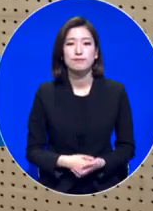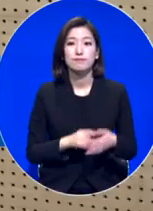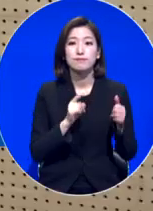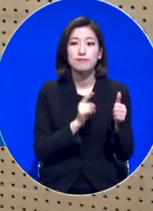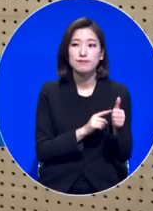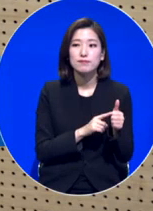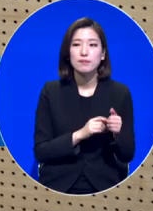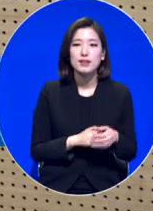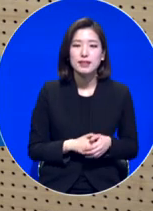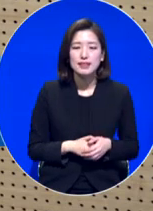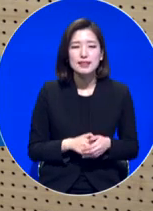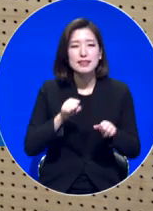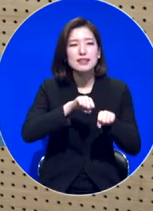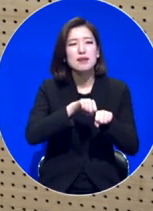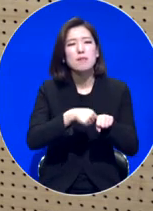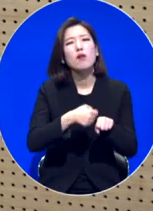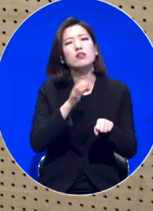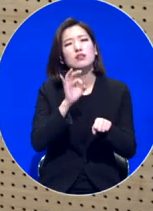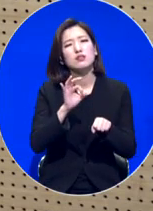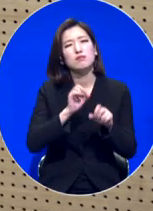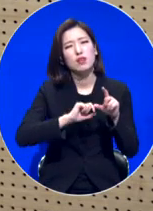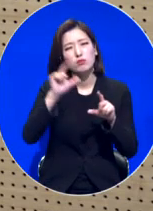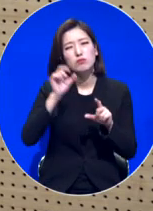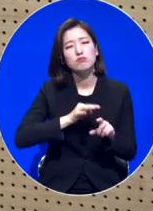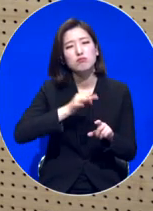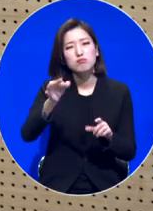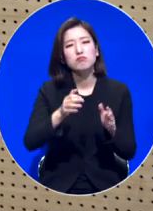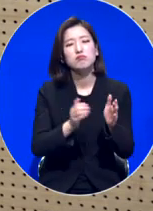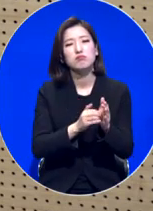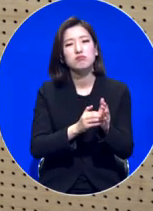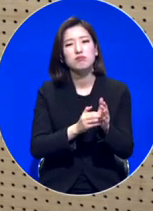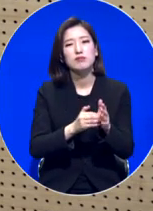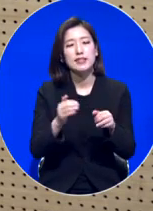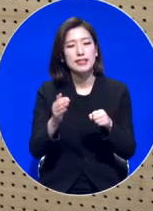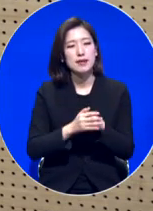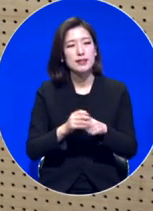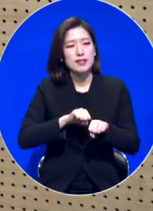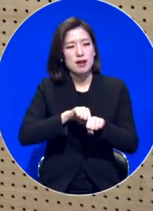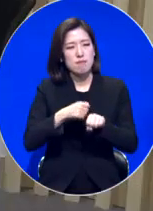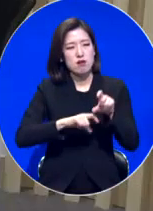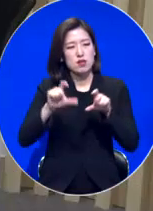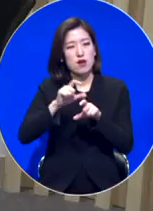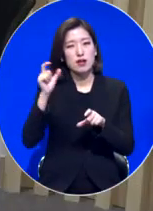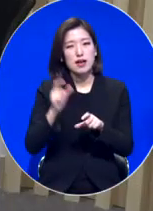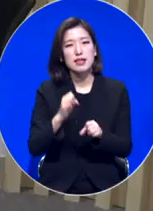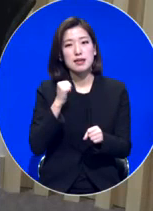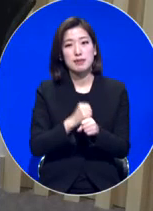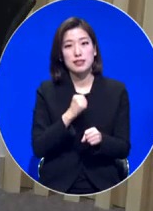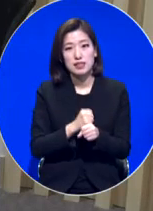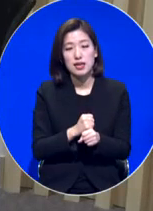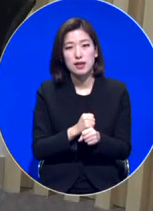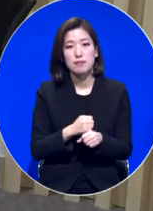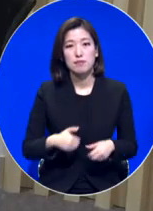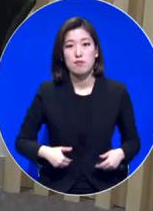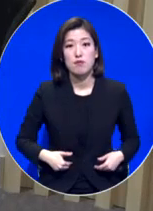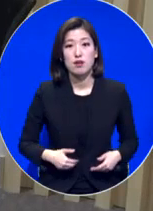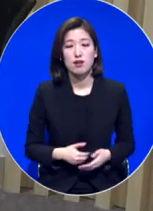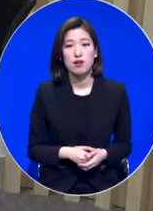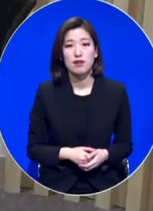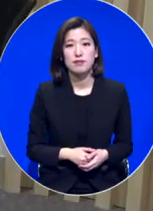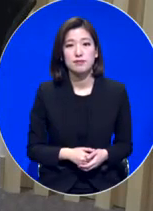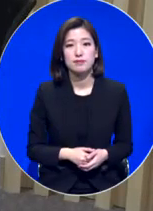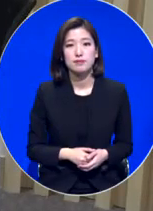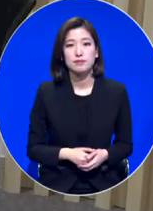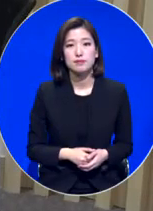이제 벌금형 또는 집행유예로 많이 나가다 보니 처벌의 실효성을 기하자라는 측면에서 형량하한제, 최소한 이제